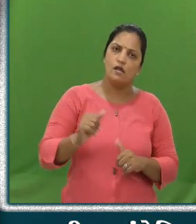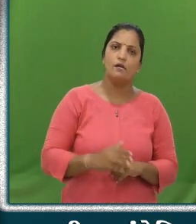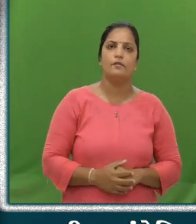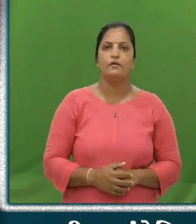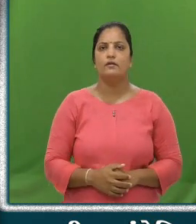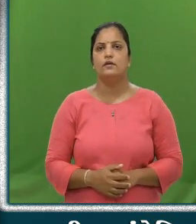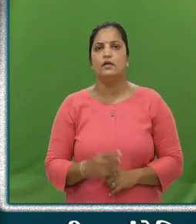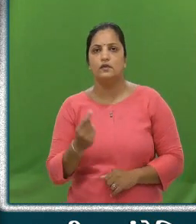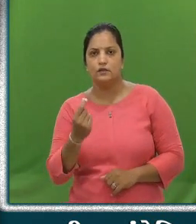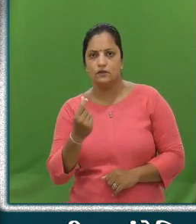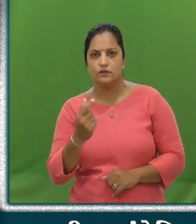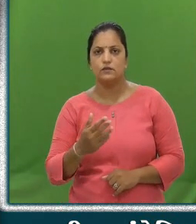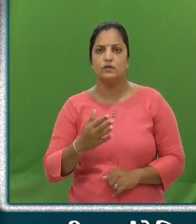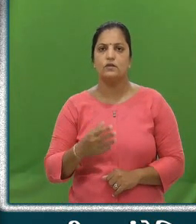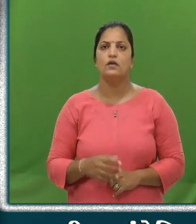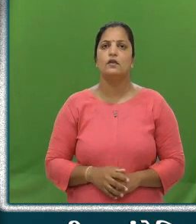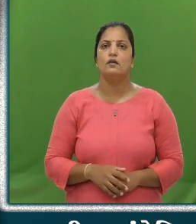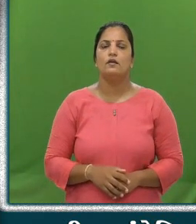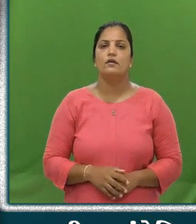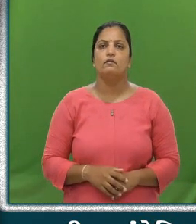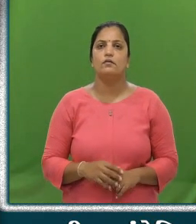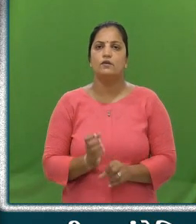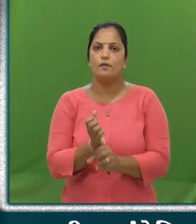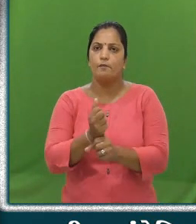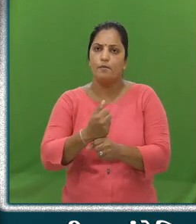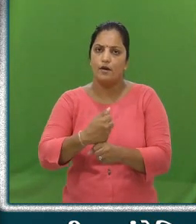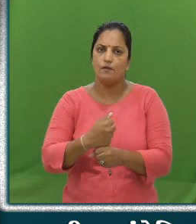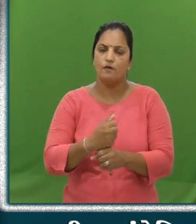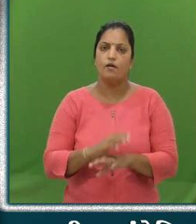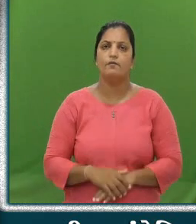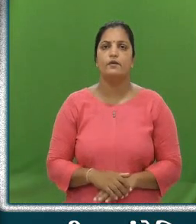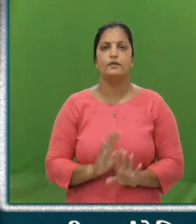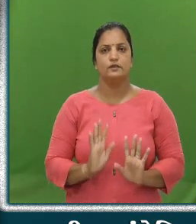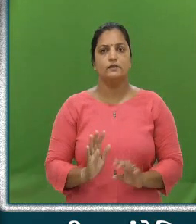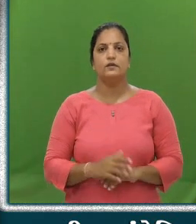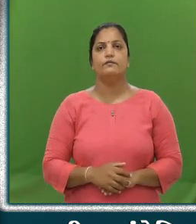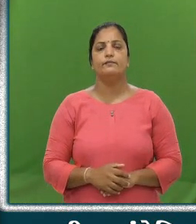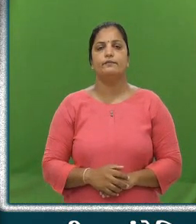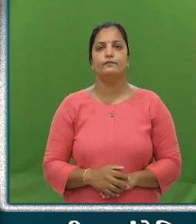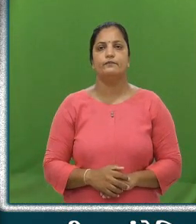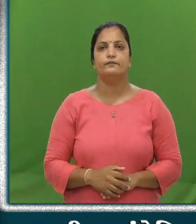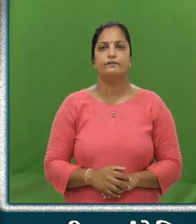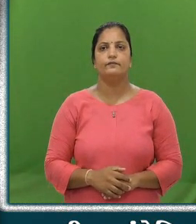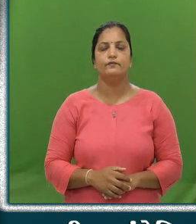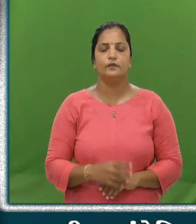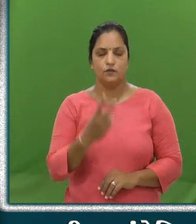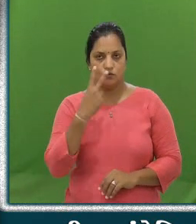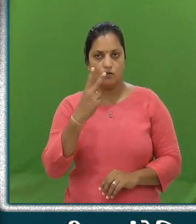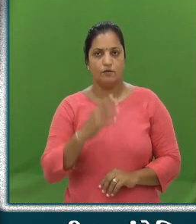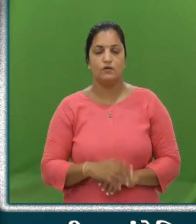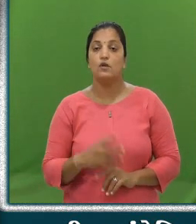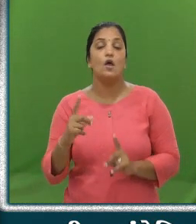ભિન્નતા નજીવો જે નવા સજીવો છે તેઓના નિર્માણની અંદર શું થાય છે ક્રમિક નિર્માણ પ્રેરતું હોય